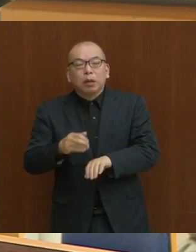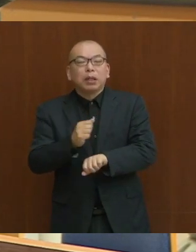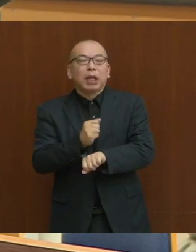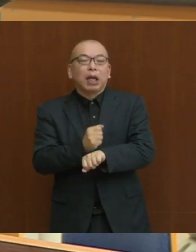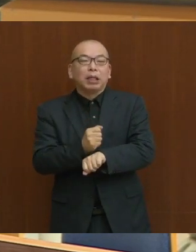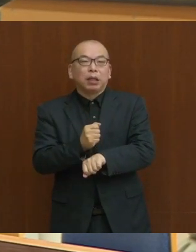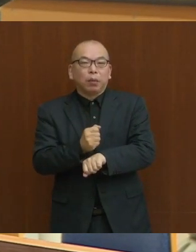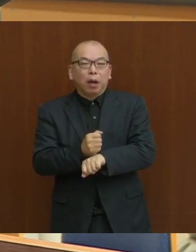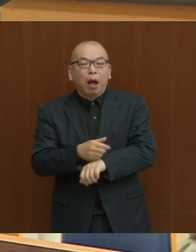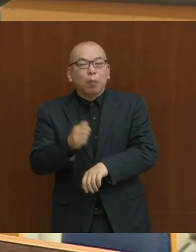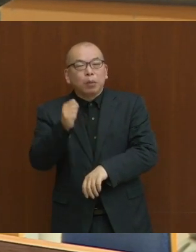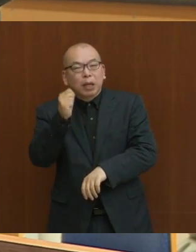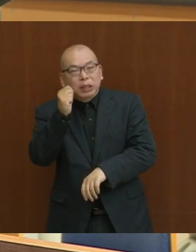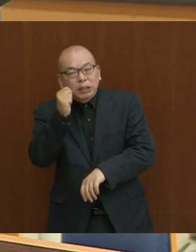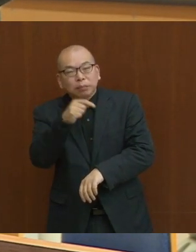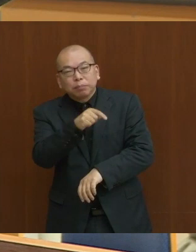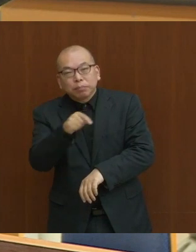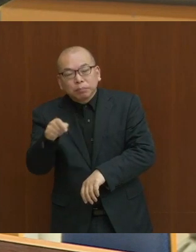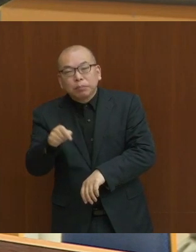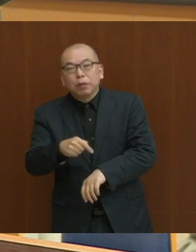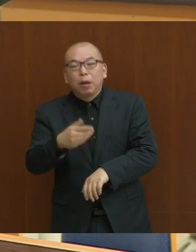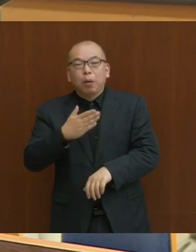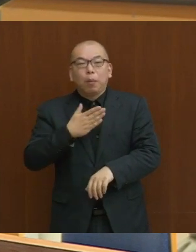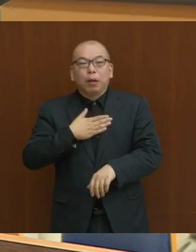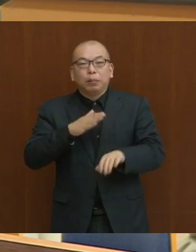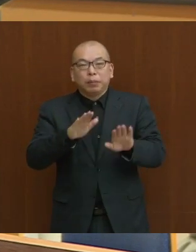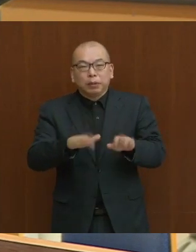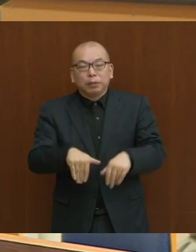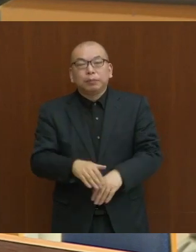や難しさを学ぶことができました。